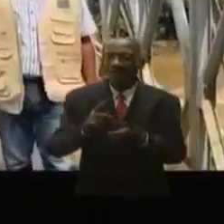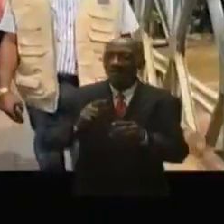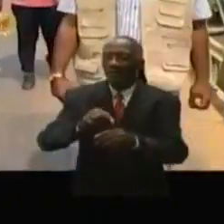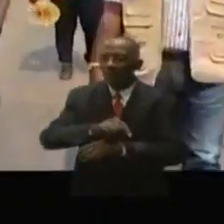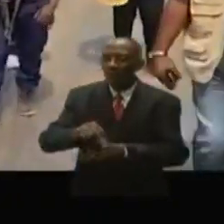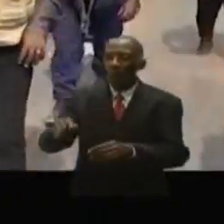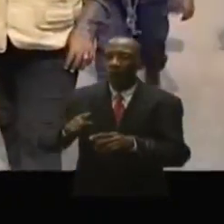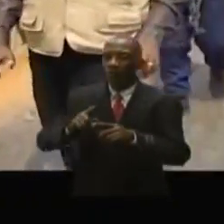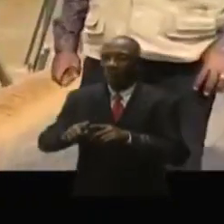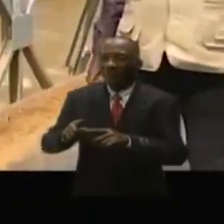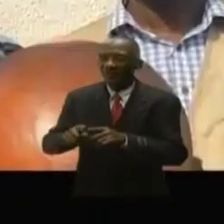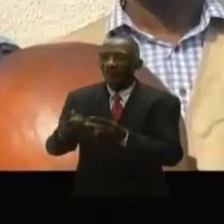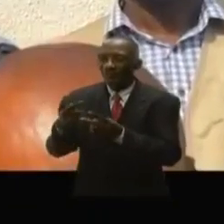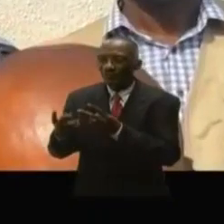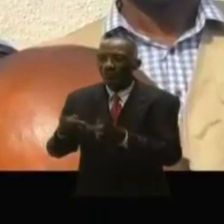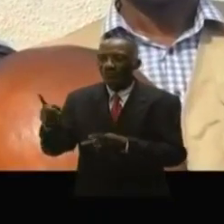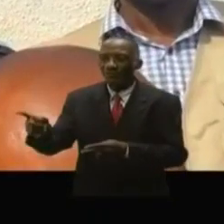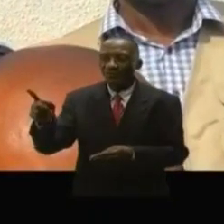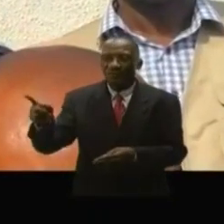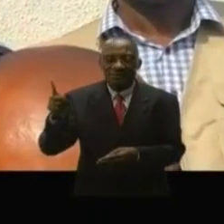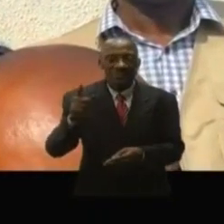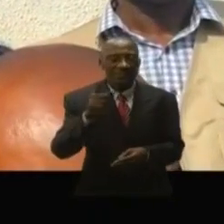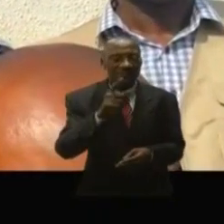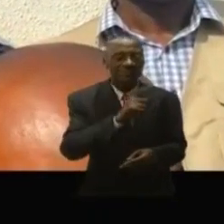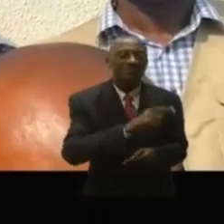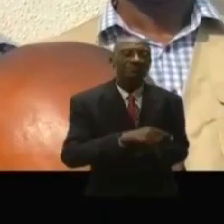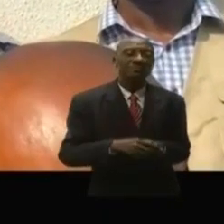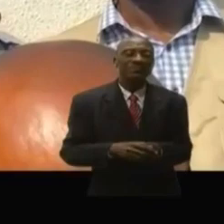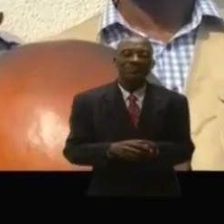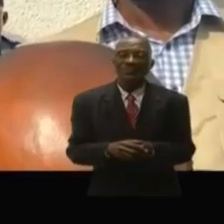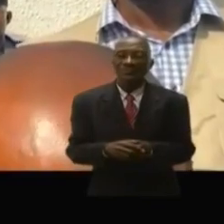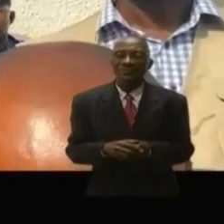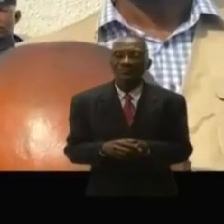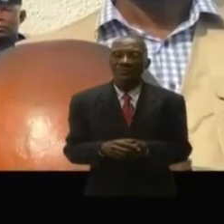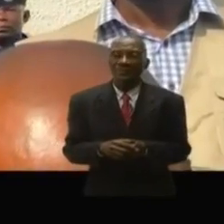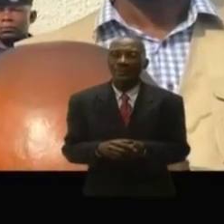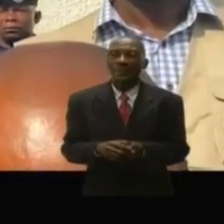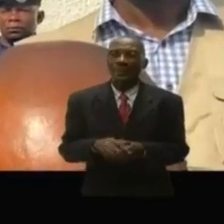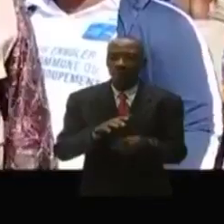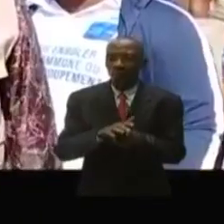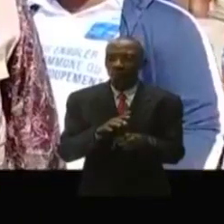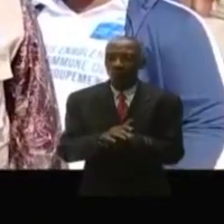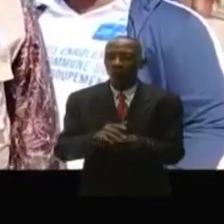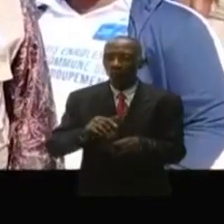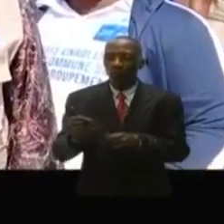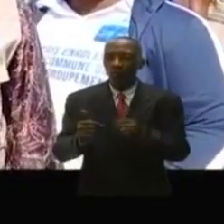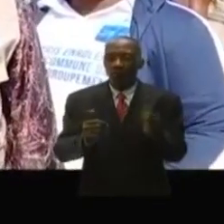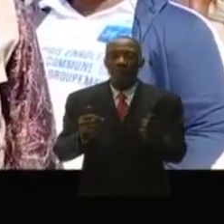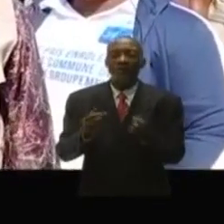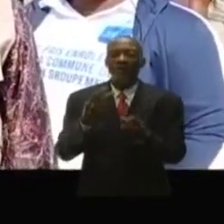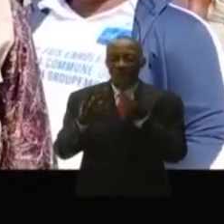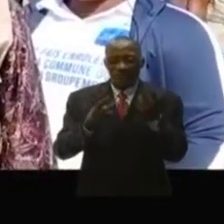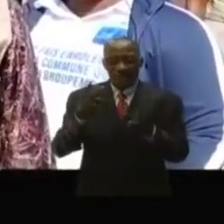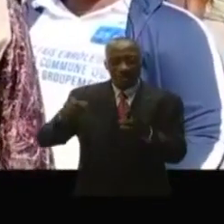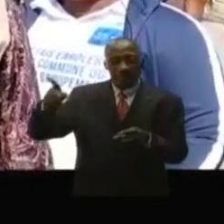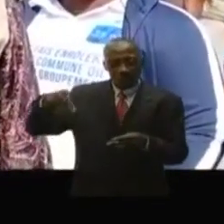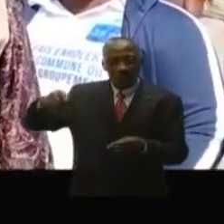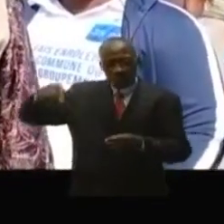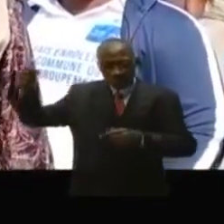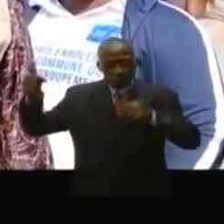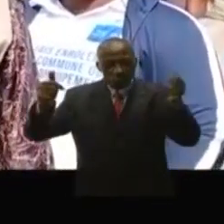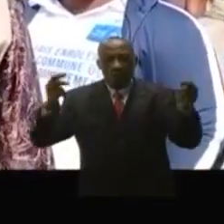quatrième étape de sa tournée, le numéro 2 de la centrale électorale s'est livré au même exercice. Nous sommes